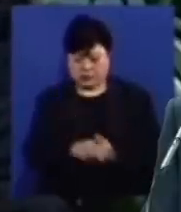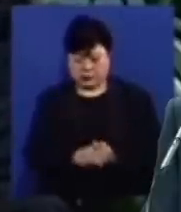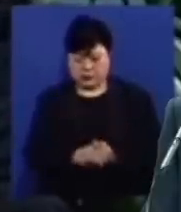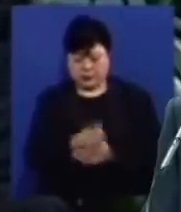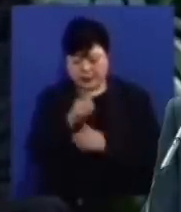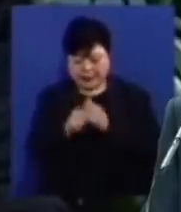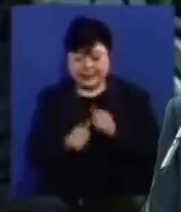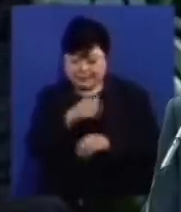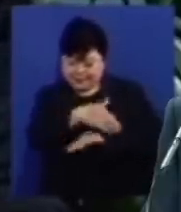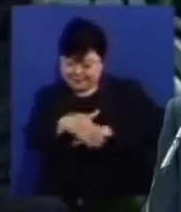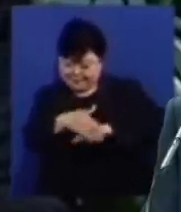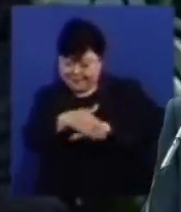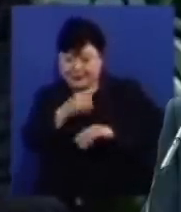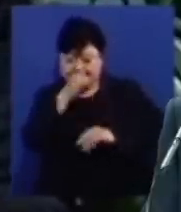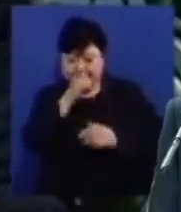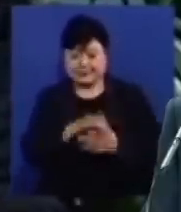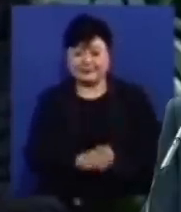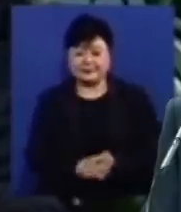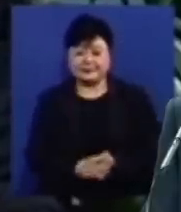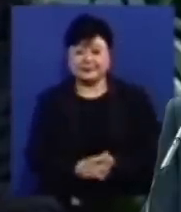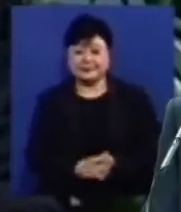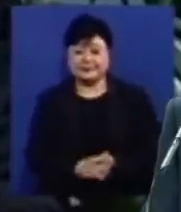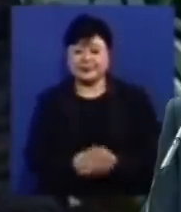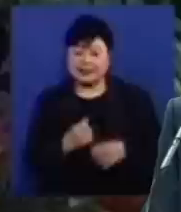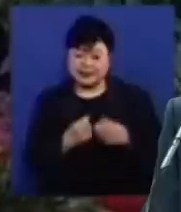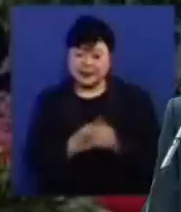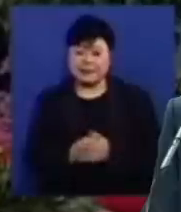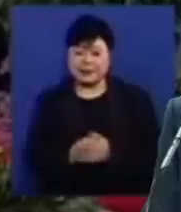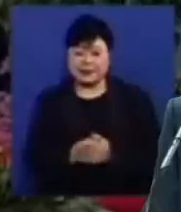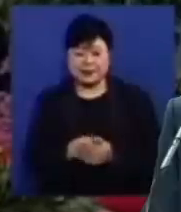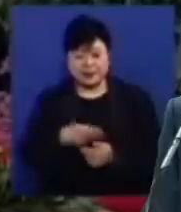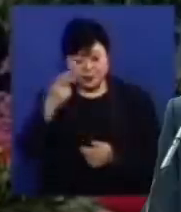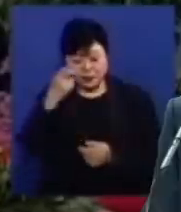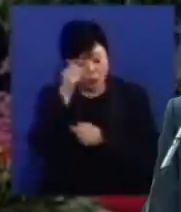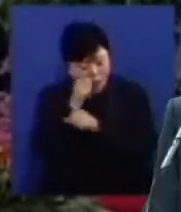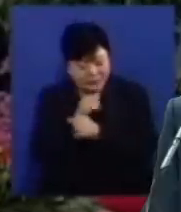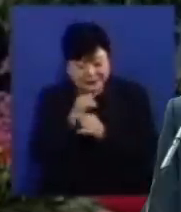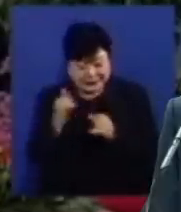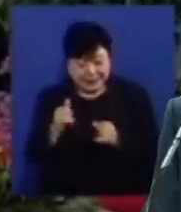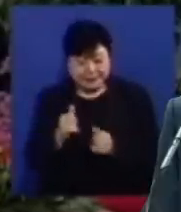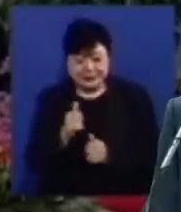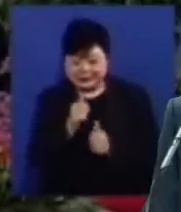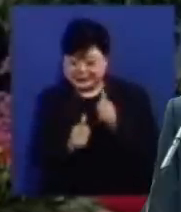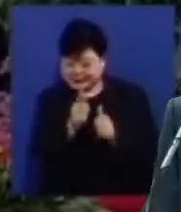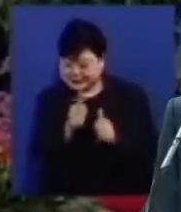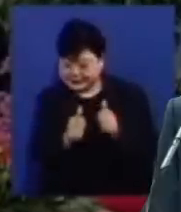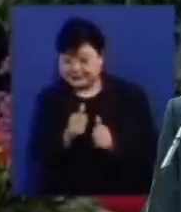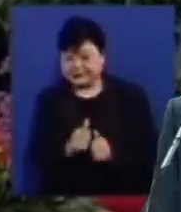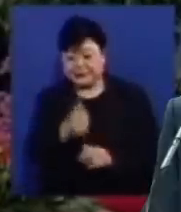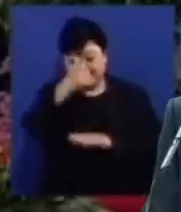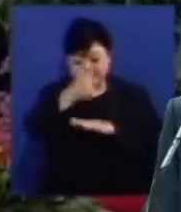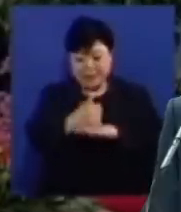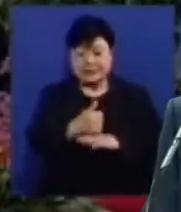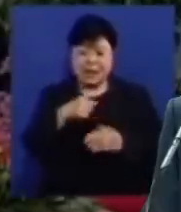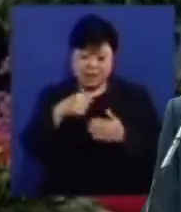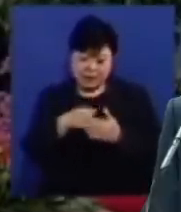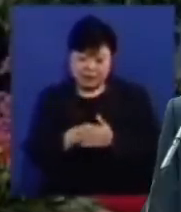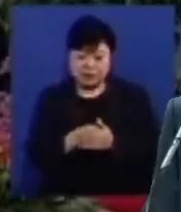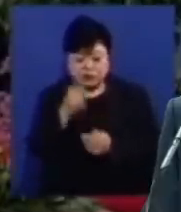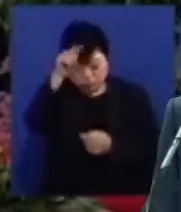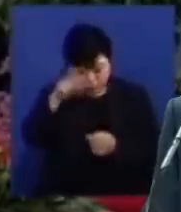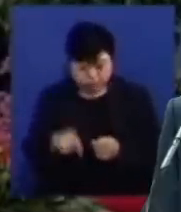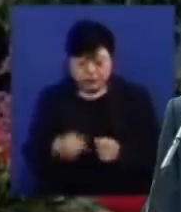그것도 하나님이 계획하신 것입니다. 그래서 현명한 과학자들이 실험실에서 내리는 최종 결정은